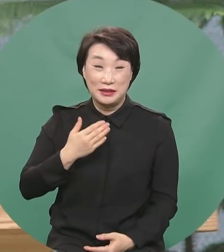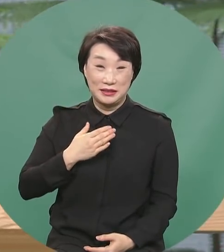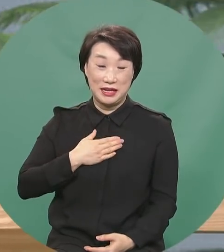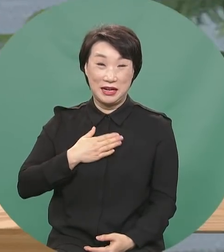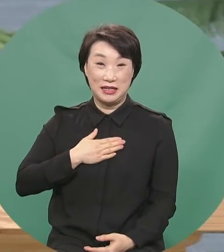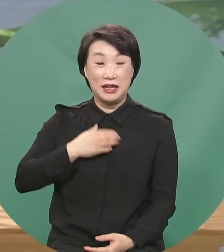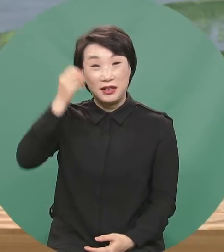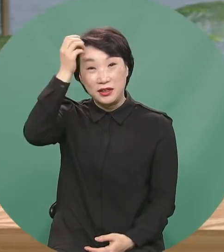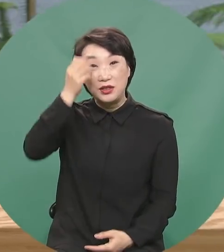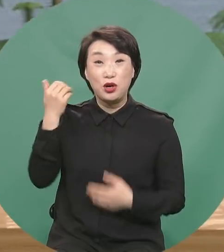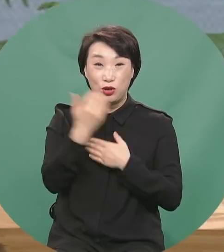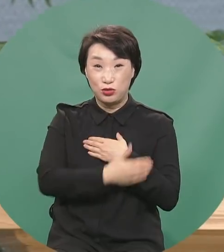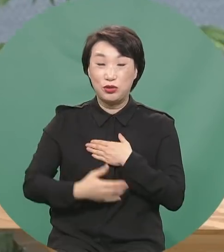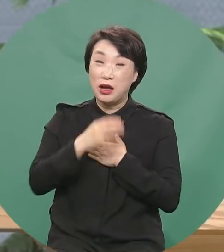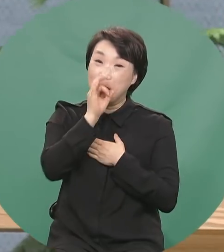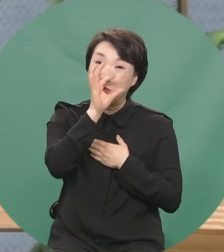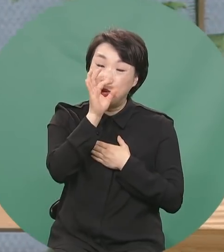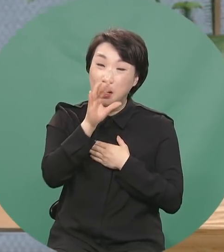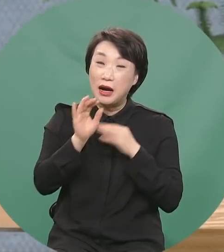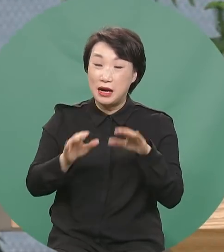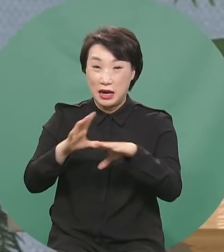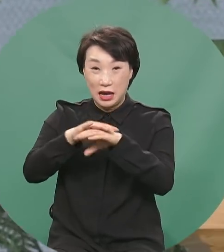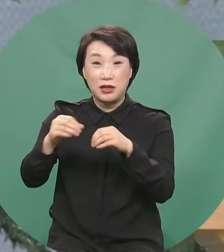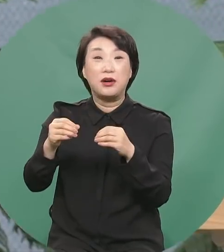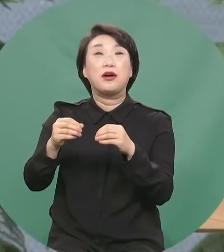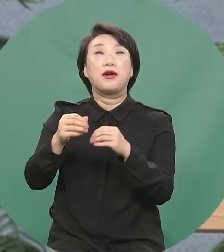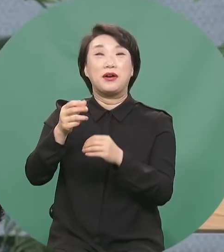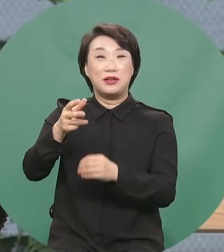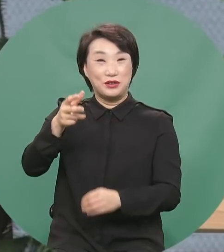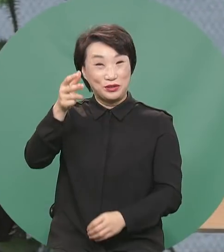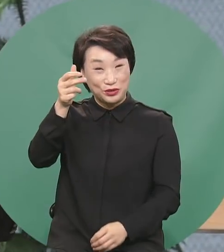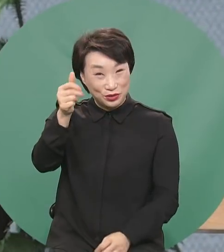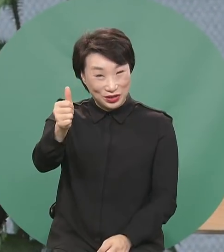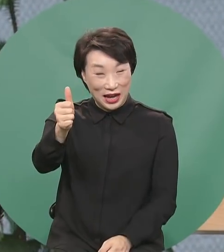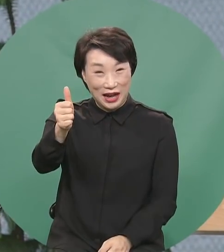나의 영육간의 불가능을 해결해 주신 자다.